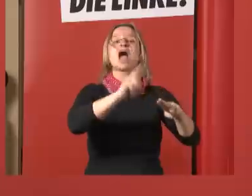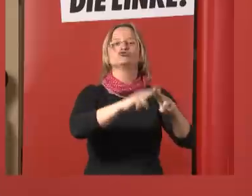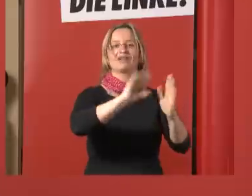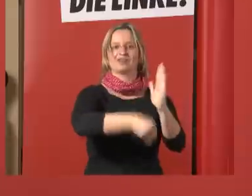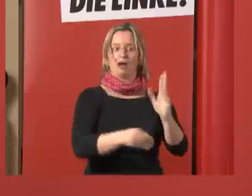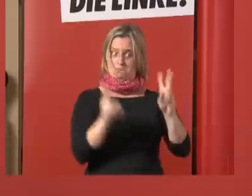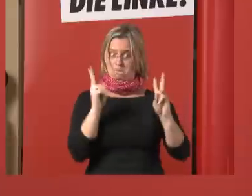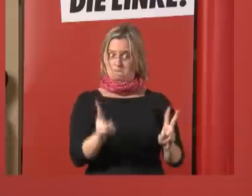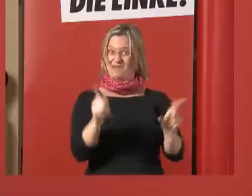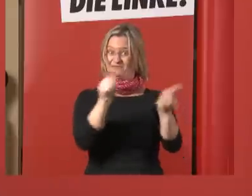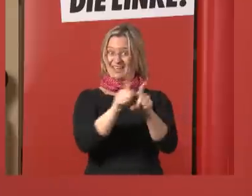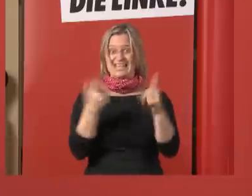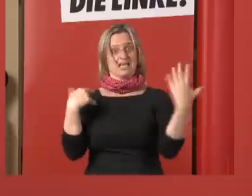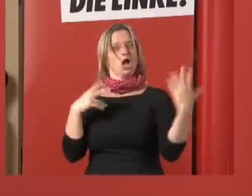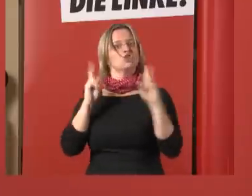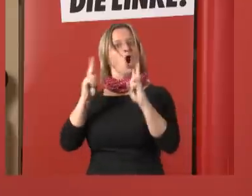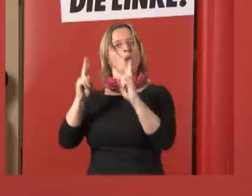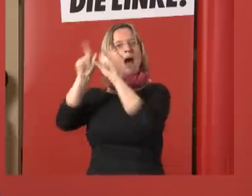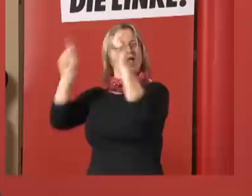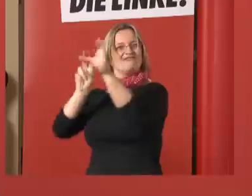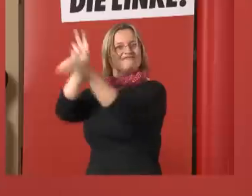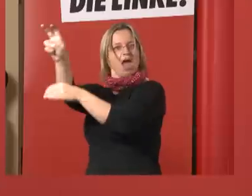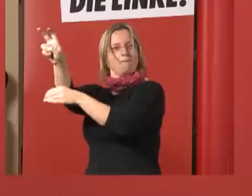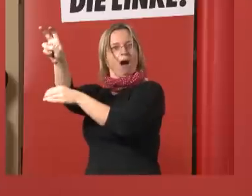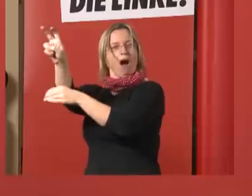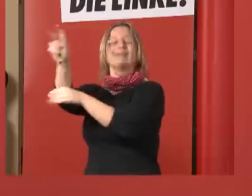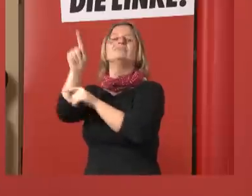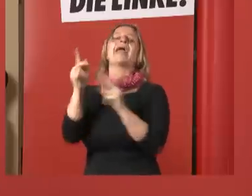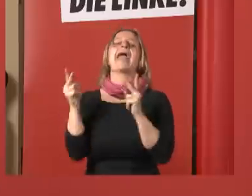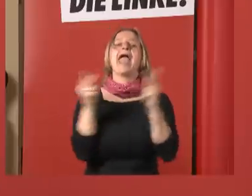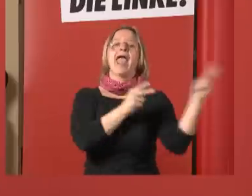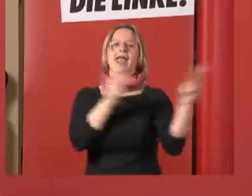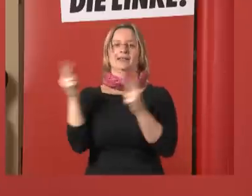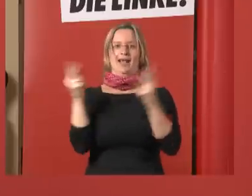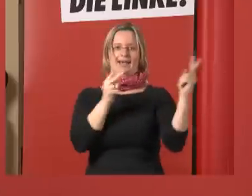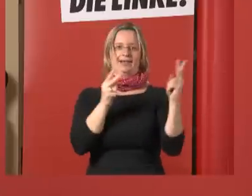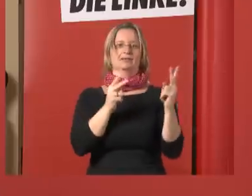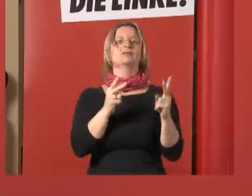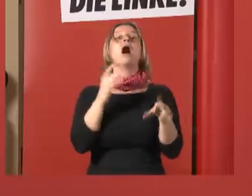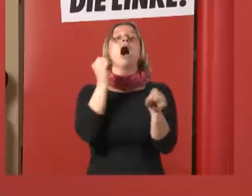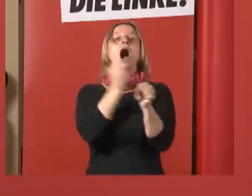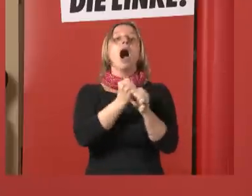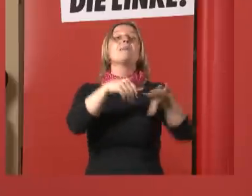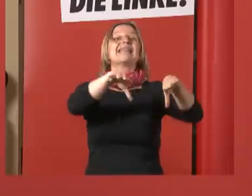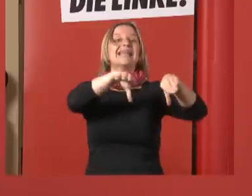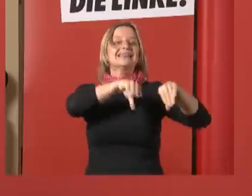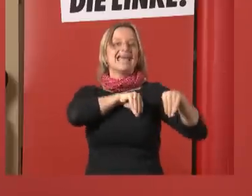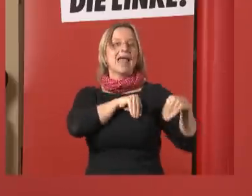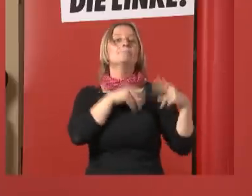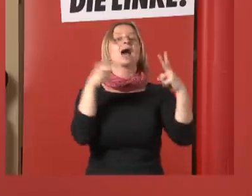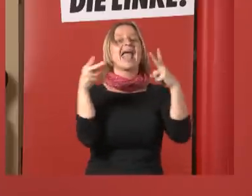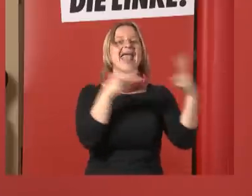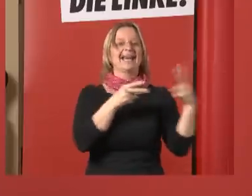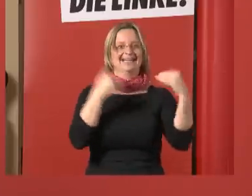keinen Arbeitsvertrag, sondern einen Werkstattvertrag. Man ist auch kein Arbeiter oder Arbeitnehmer, sondern ein arbeitnehmerähnliches